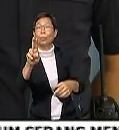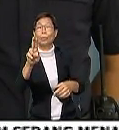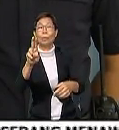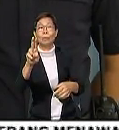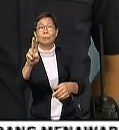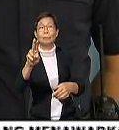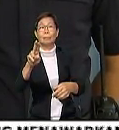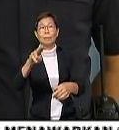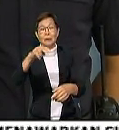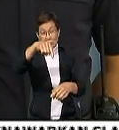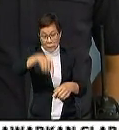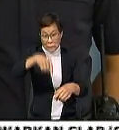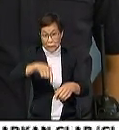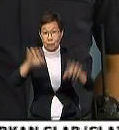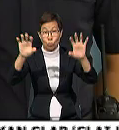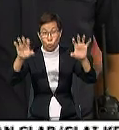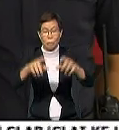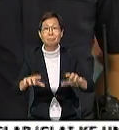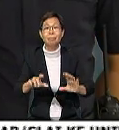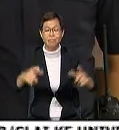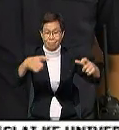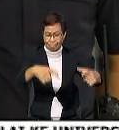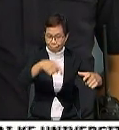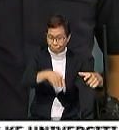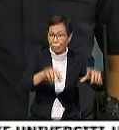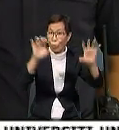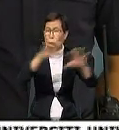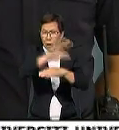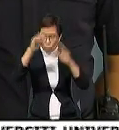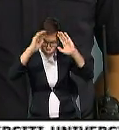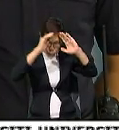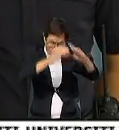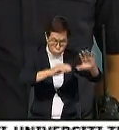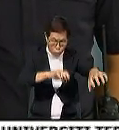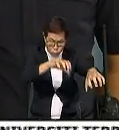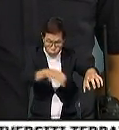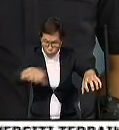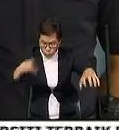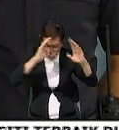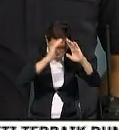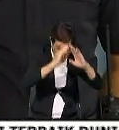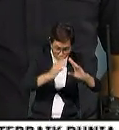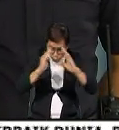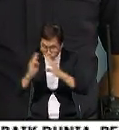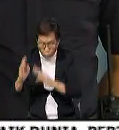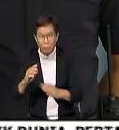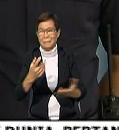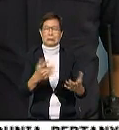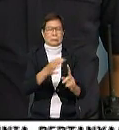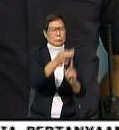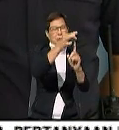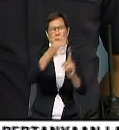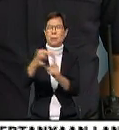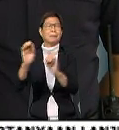yang di daerah Pontian ini. Kita beri tumpuan ke semua kawasan lah. Tidak ada kawasan yang tertentu kita anggap panas ke tidak,